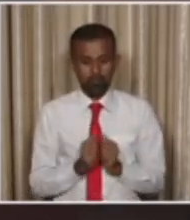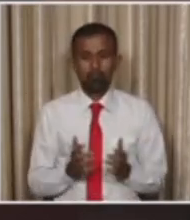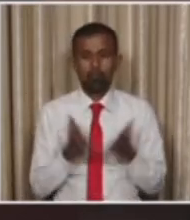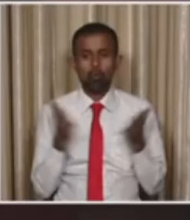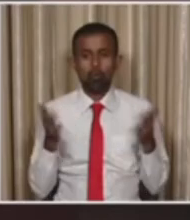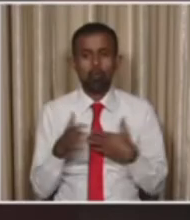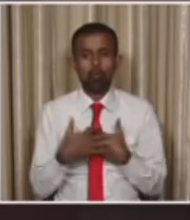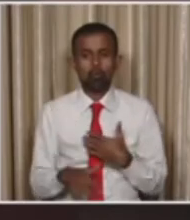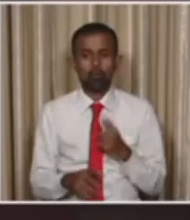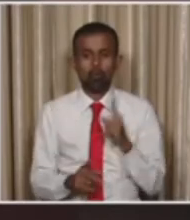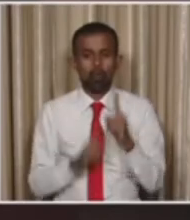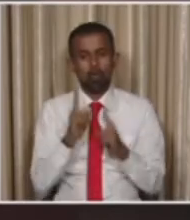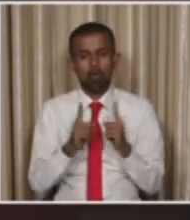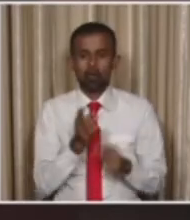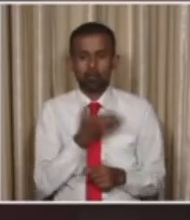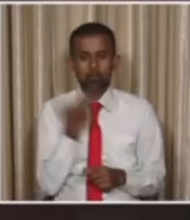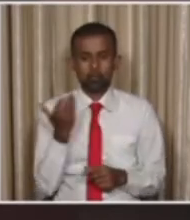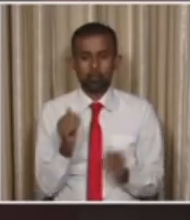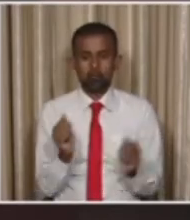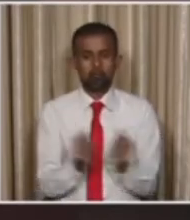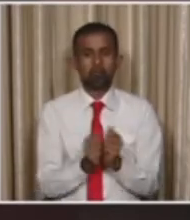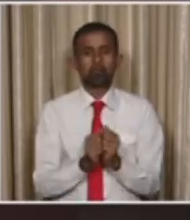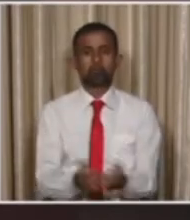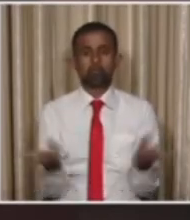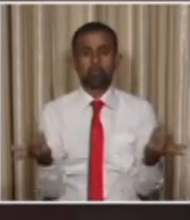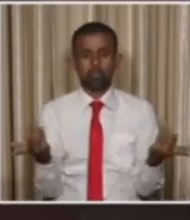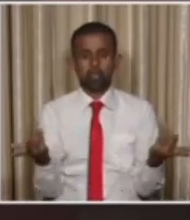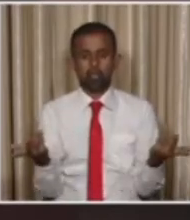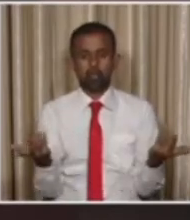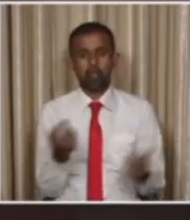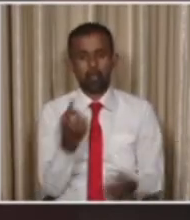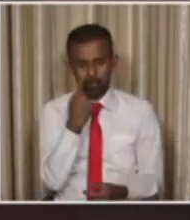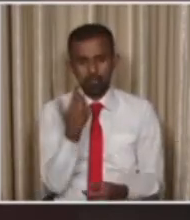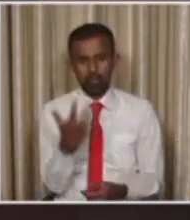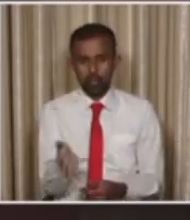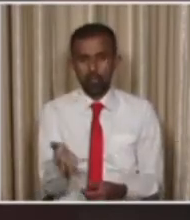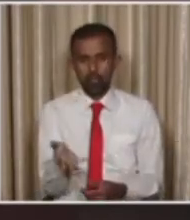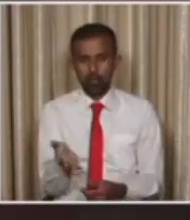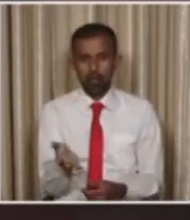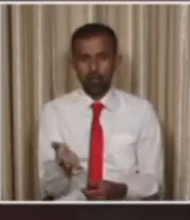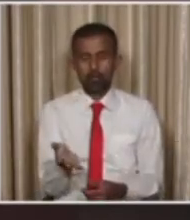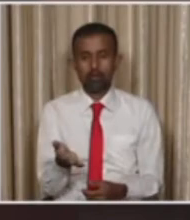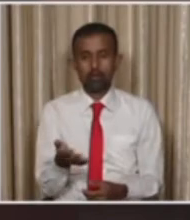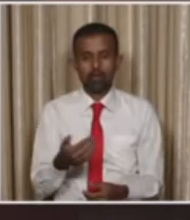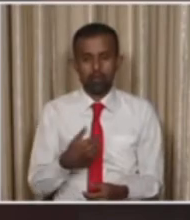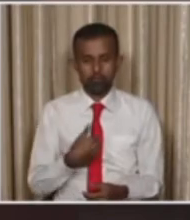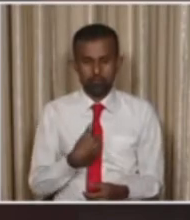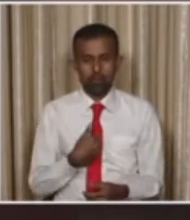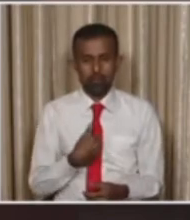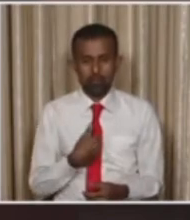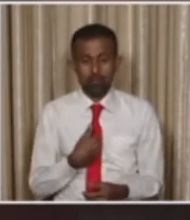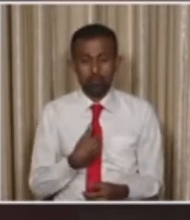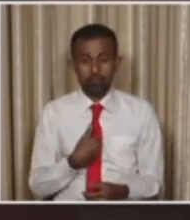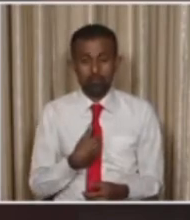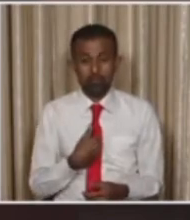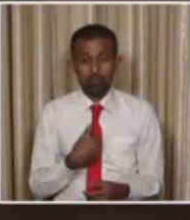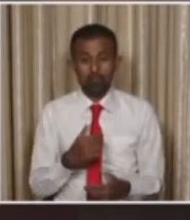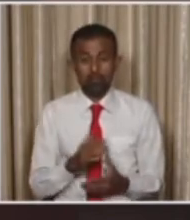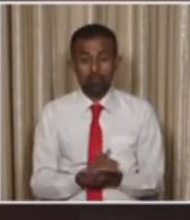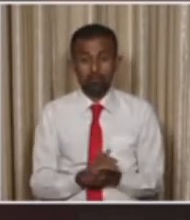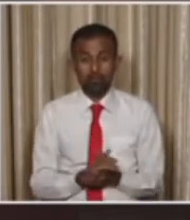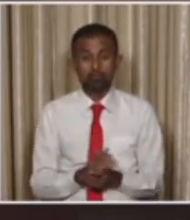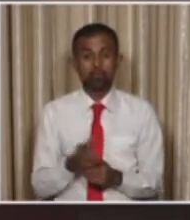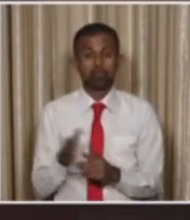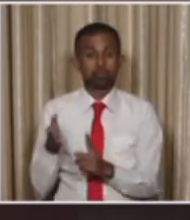ඒ නිසා කයිය ගහන්න පුළුවන් වැඩ කරන්න බෑ. දැන් දැක්කනේ මේ මහා අපේ තිනවා පිරිසක් අම්බෝ කරේ මුදුනේ තියන්